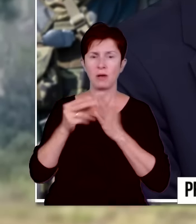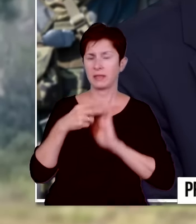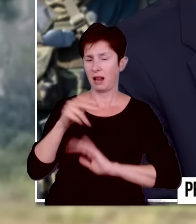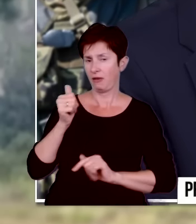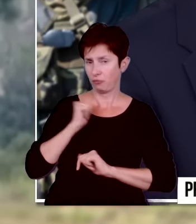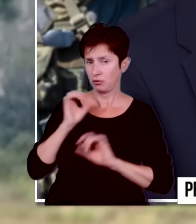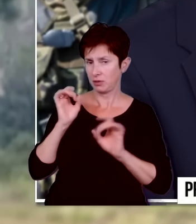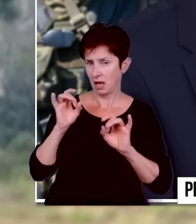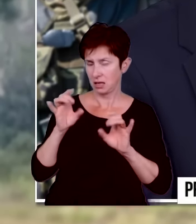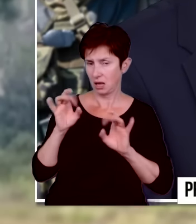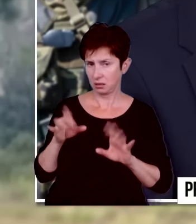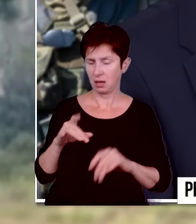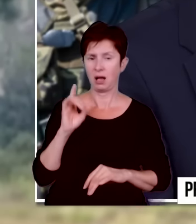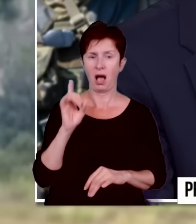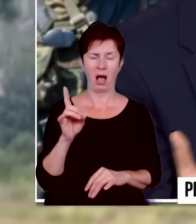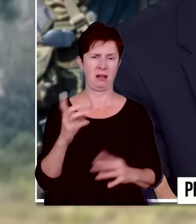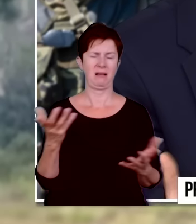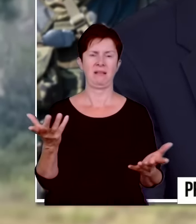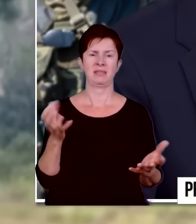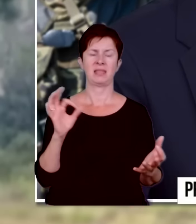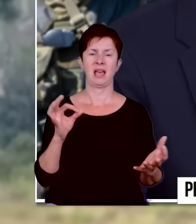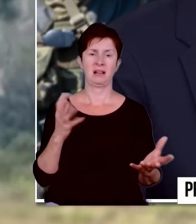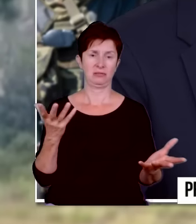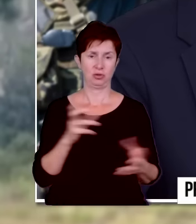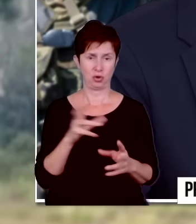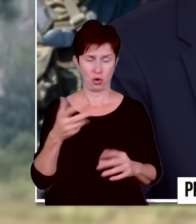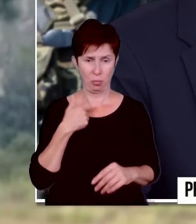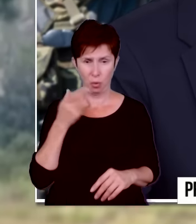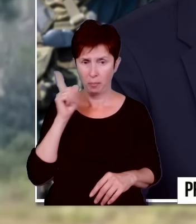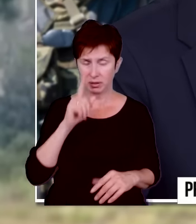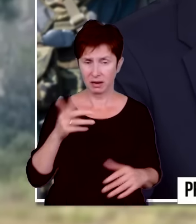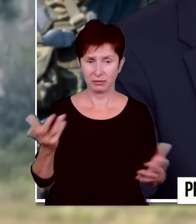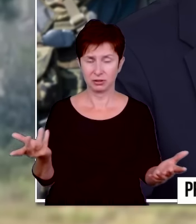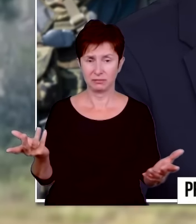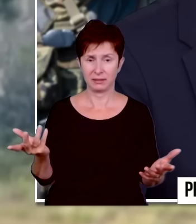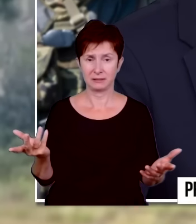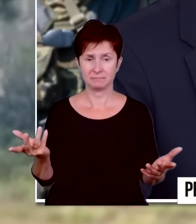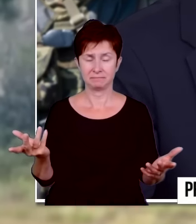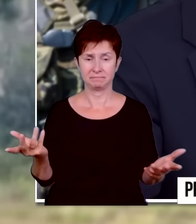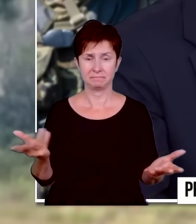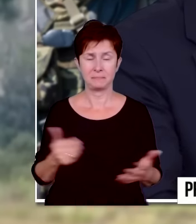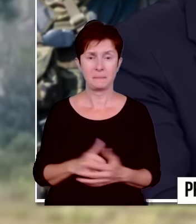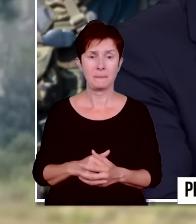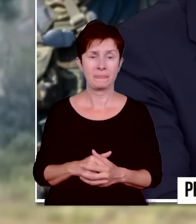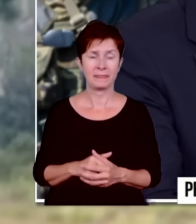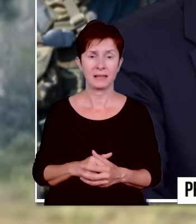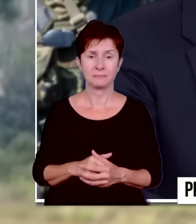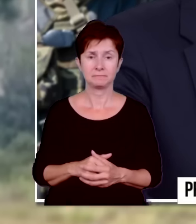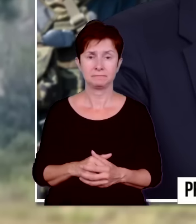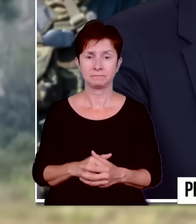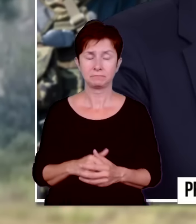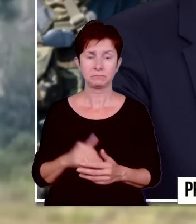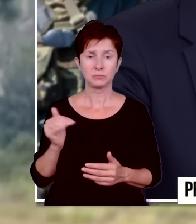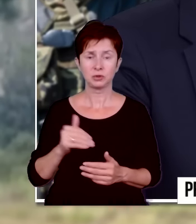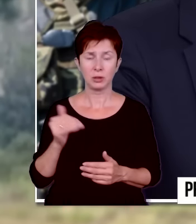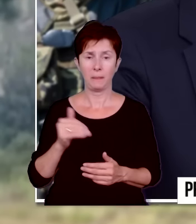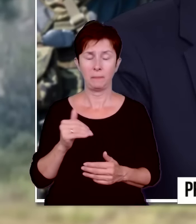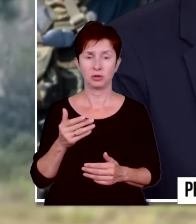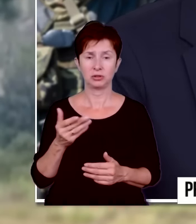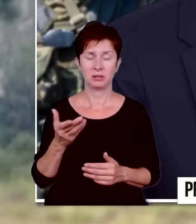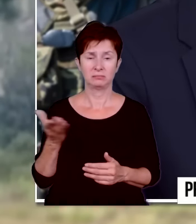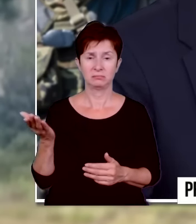czas że to były słowa po pierwsze prawdziwa Jeżeli były prawdziwe to na ile dają taką możliwość że być może wy będziecie lepiej współpracować z